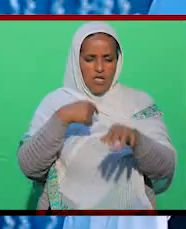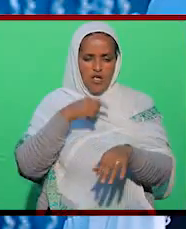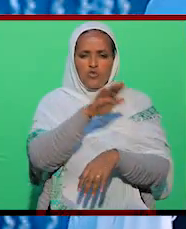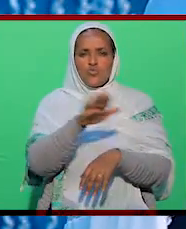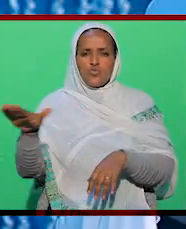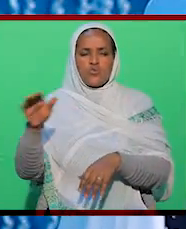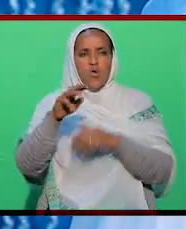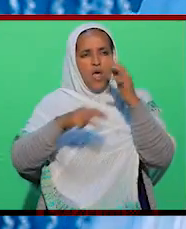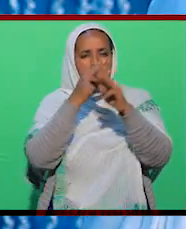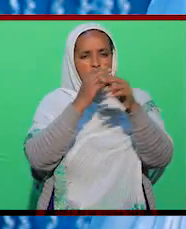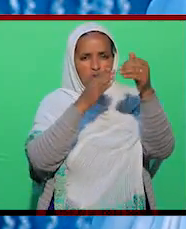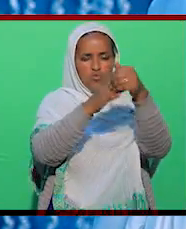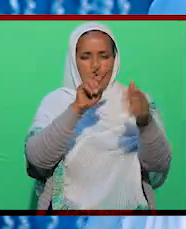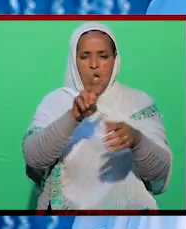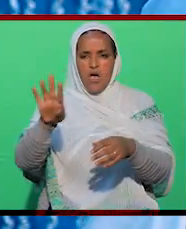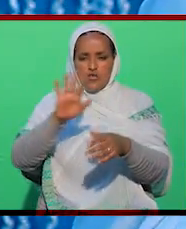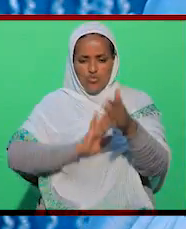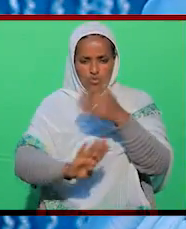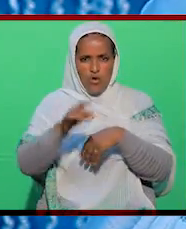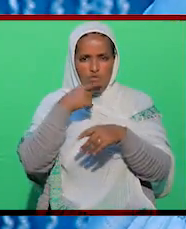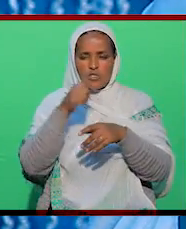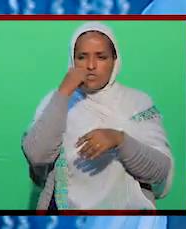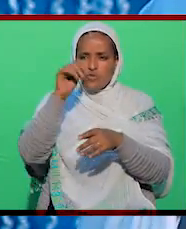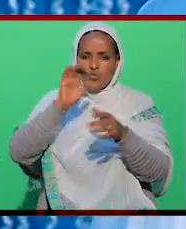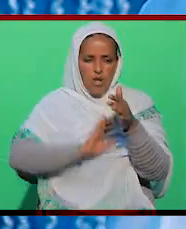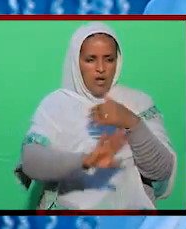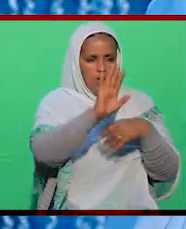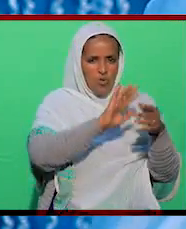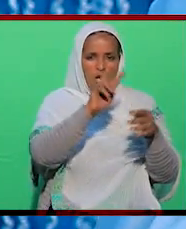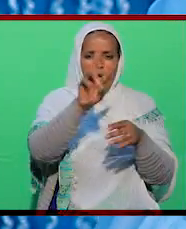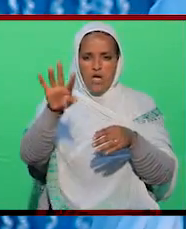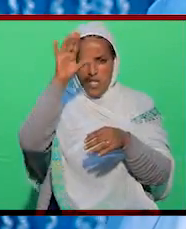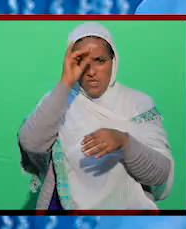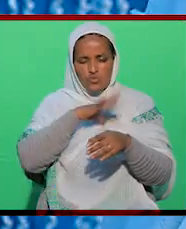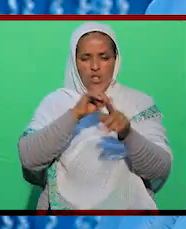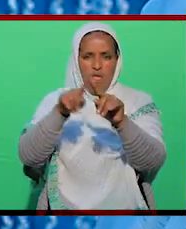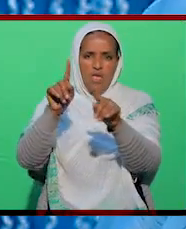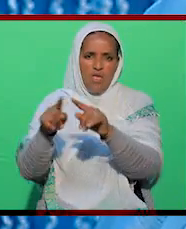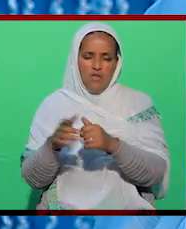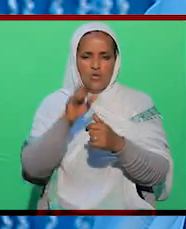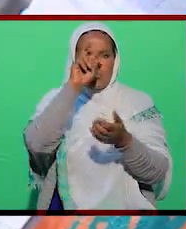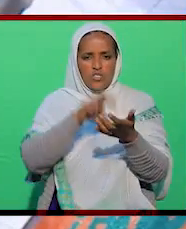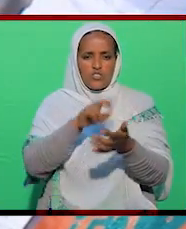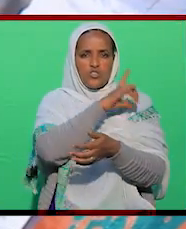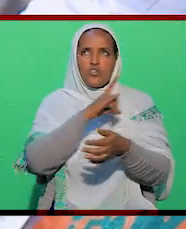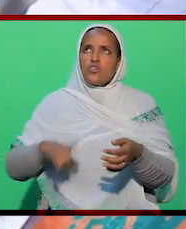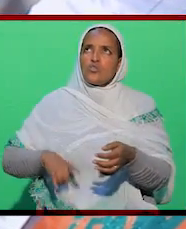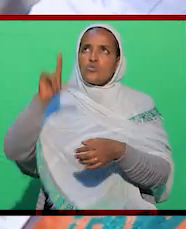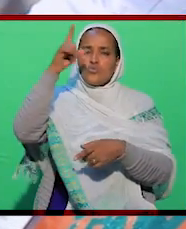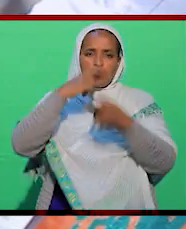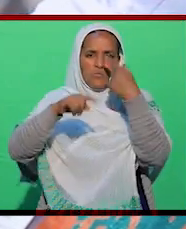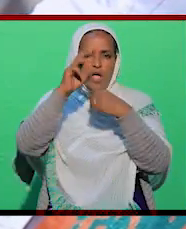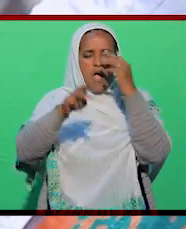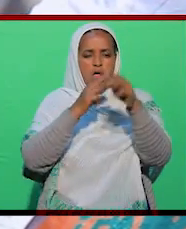ያኔ የሚነግሱት የኔ ልጆች ናቸው ዓለምን የሚመሩት 24 ልጆች እወልዳለሁ ብሎ ከየሴቱ ሲወልድ ነበር፣ ህፃናትን ሁሉ ሲያስወልድ። 2000 ላይ